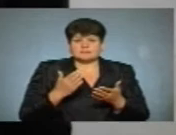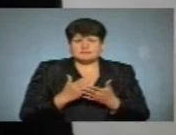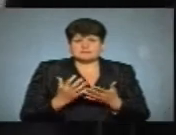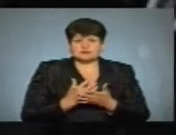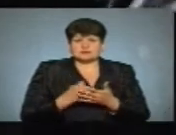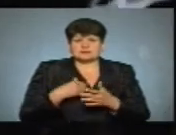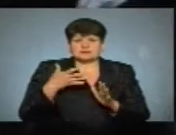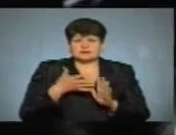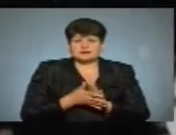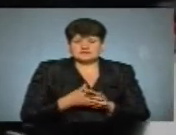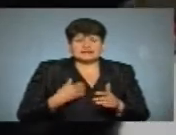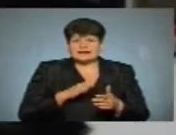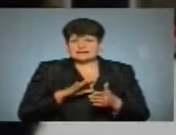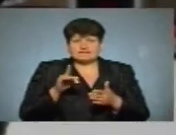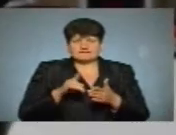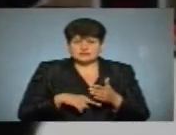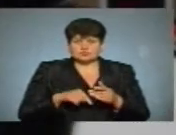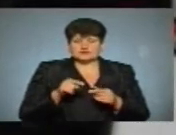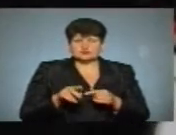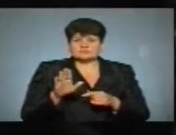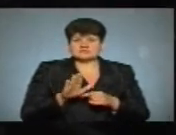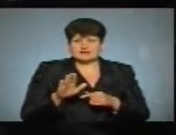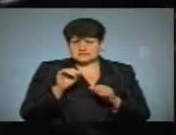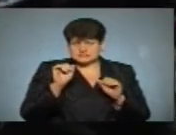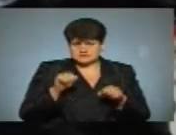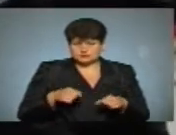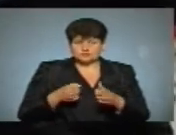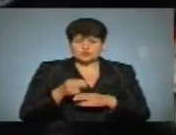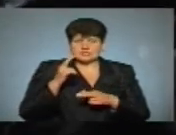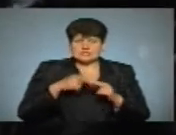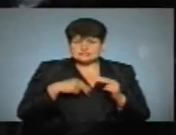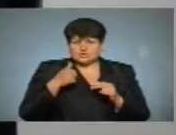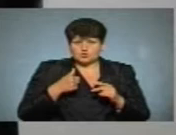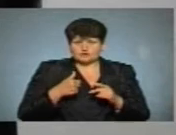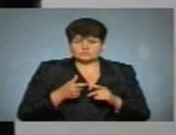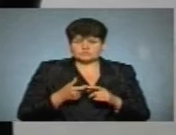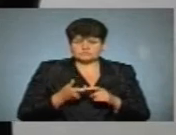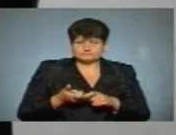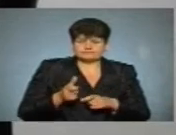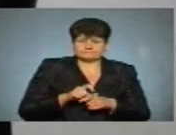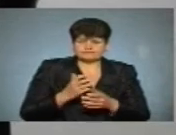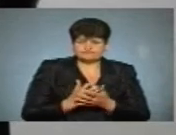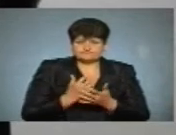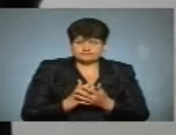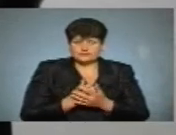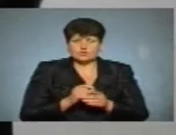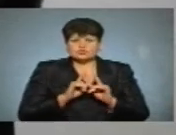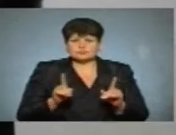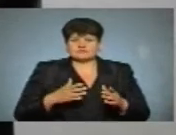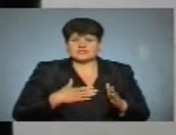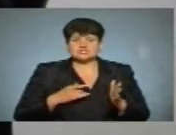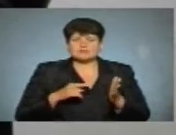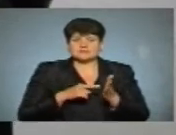ми їх втратили. Я не вірю в те, що ми зможемо з вересня місяця і до кінця року це надолужити. Наша особлива мета